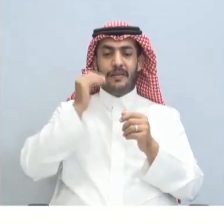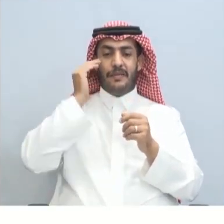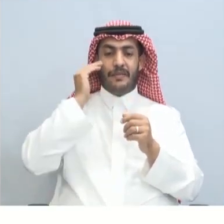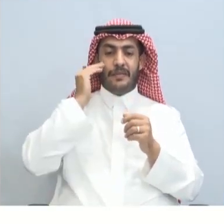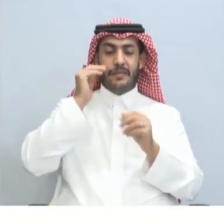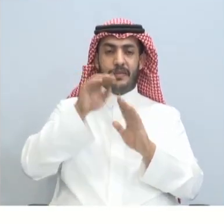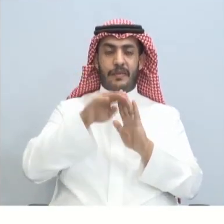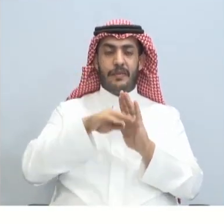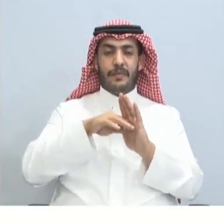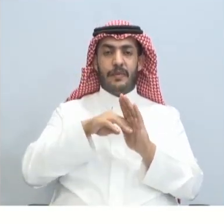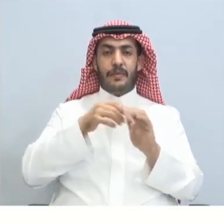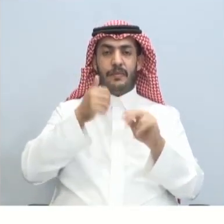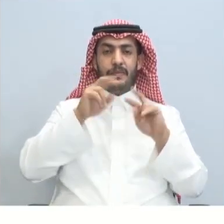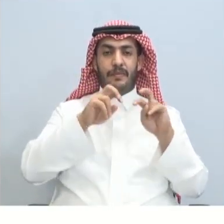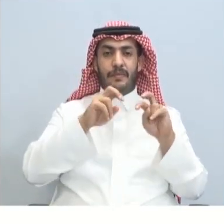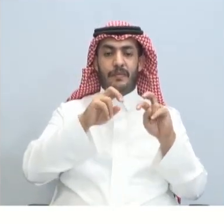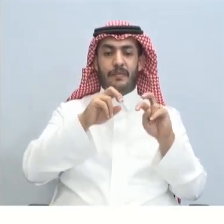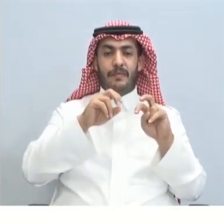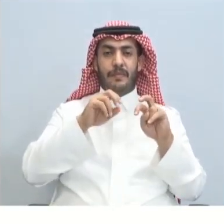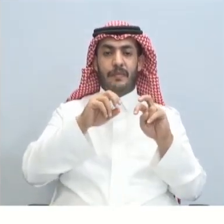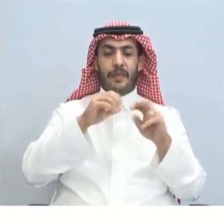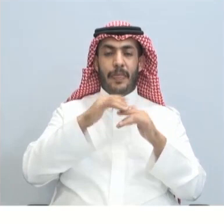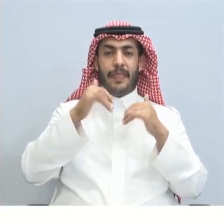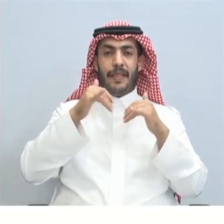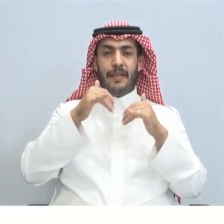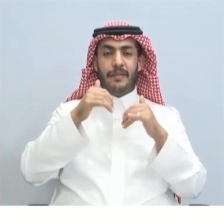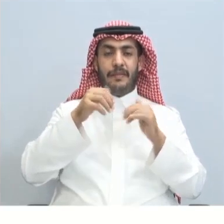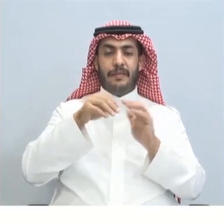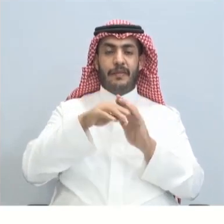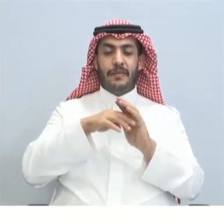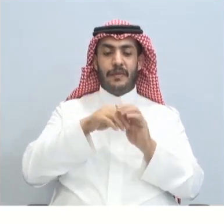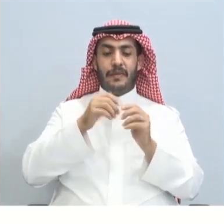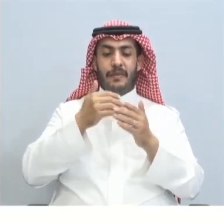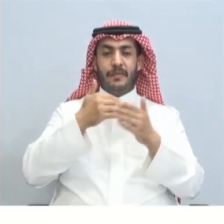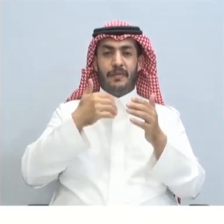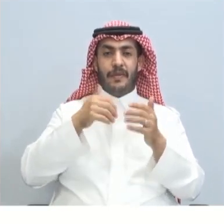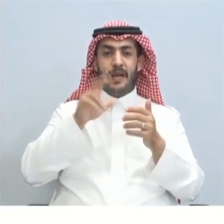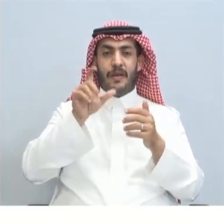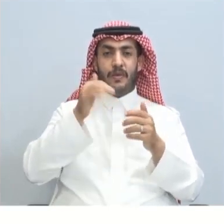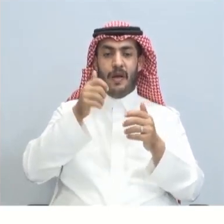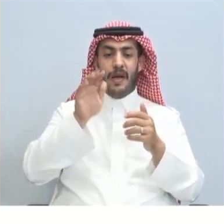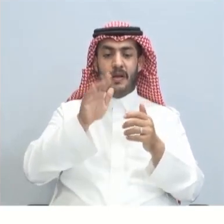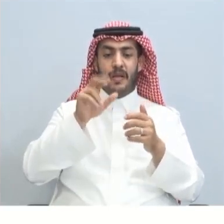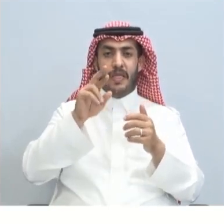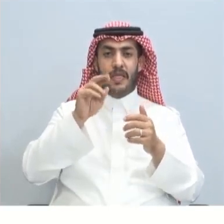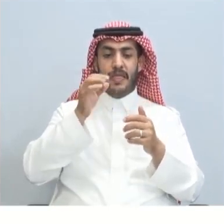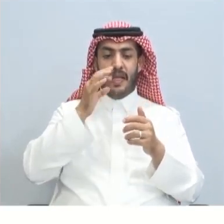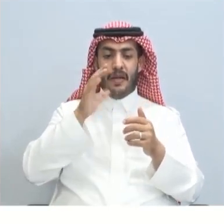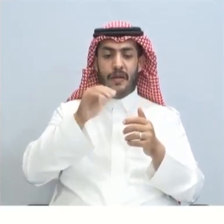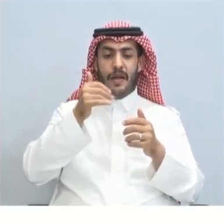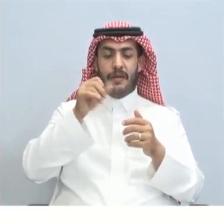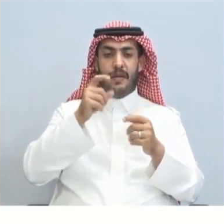المعدنيه التي يتم اكتشافها بطريقه الاستشعار عن بعد لدينا النحاس والذهب